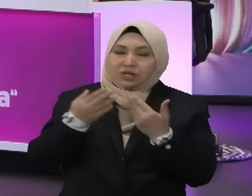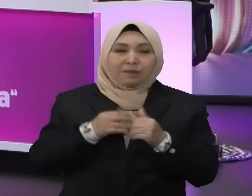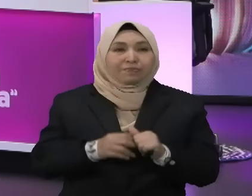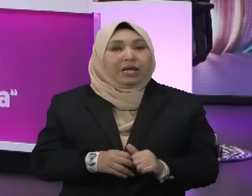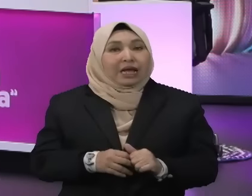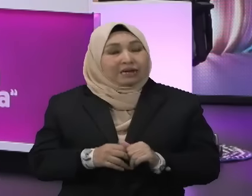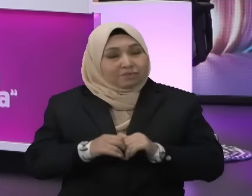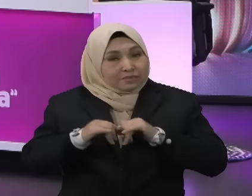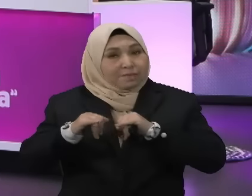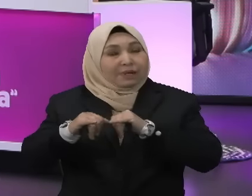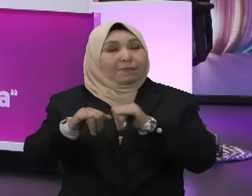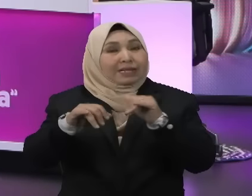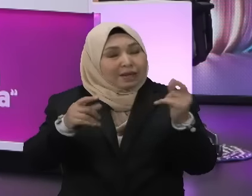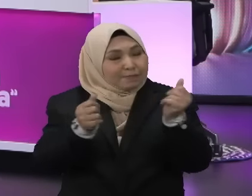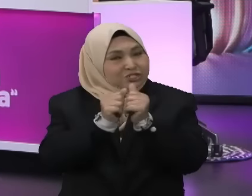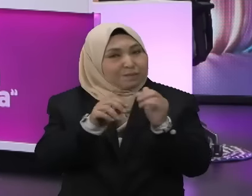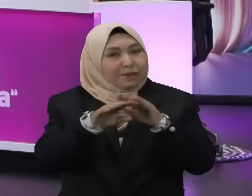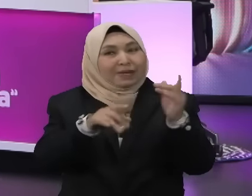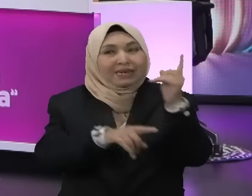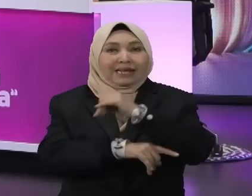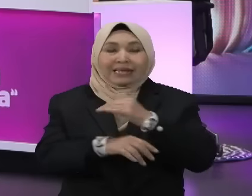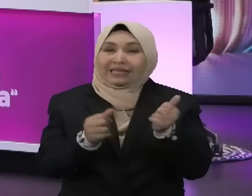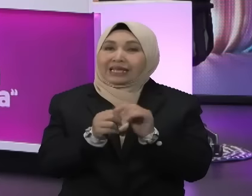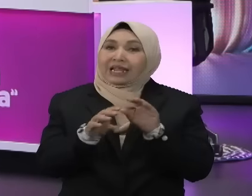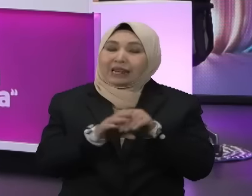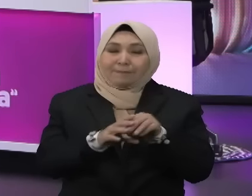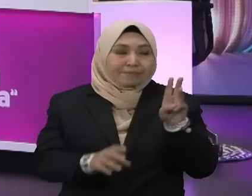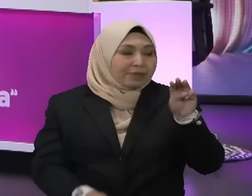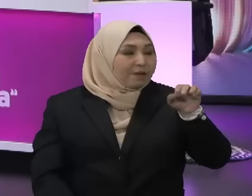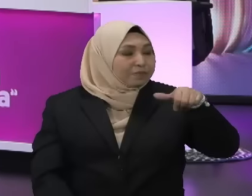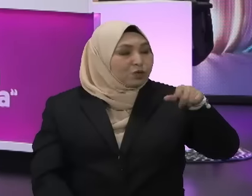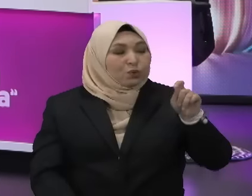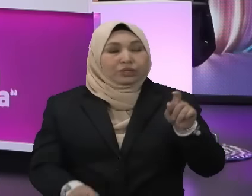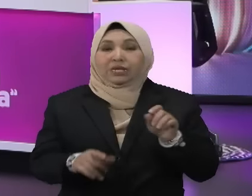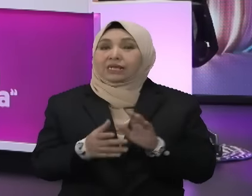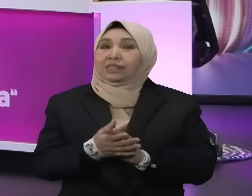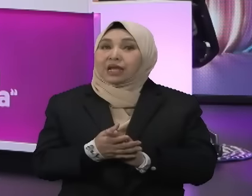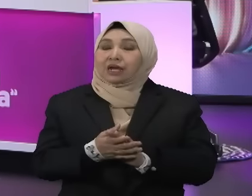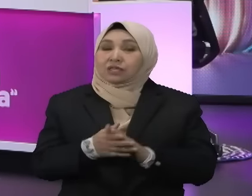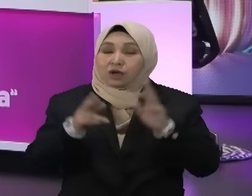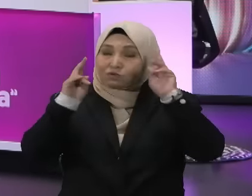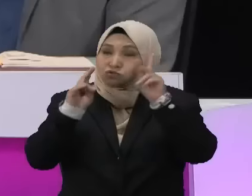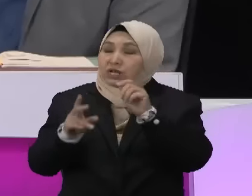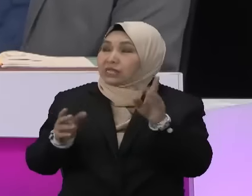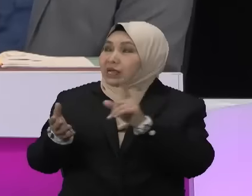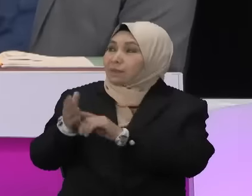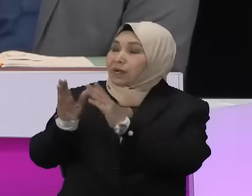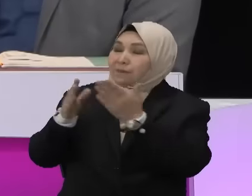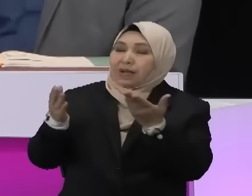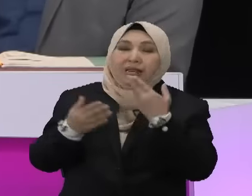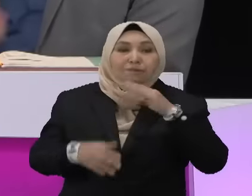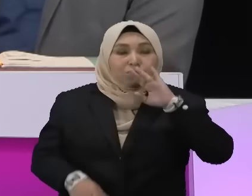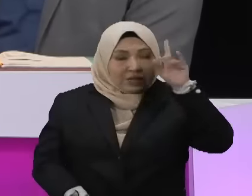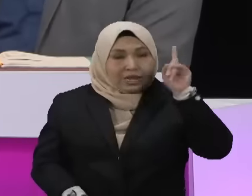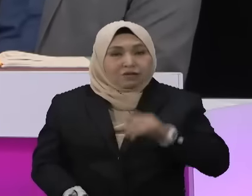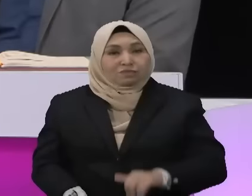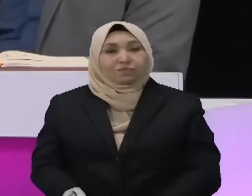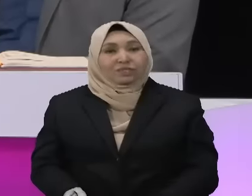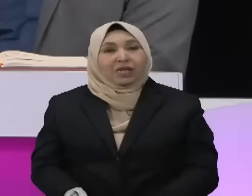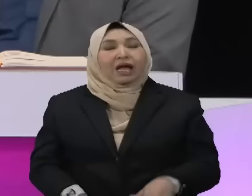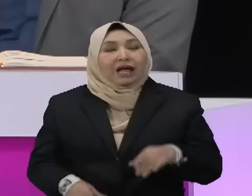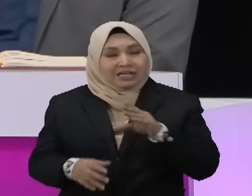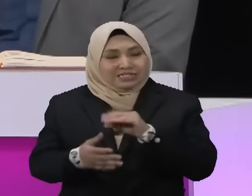sama-sama pada hari ini bersama dalam My Quran Time. Dan Ustaz Tar, apa khabar? Ya, alhamdulillah Fafas. Singau-singau sikit.